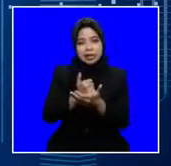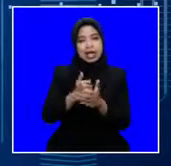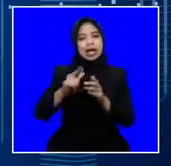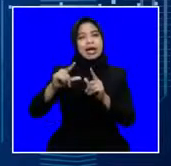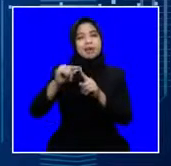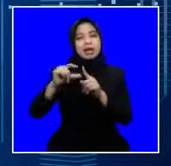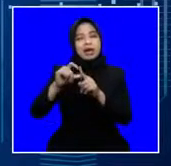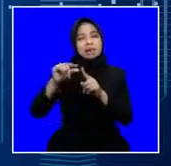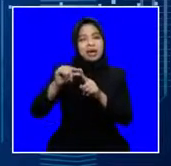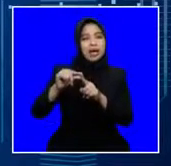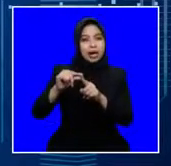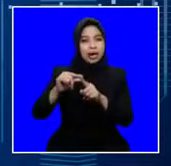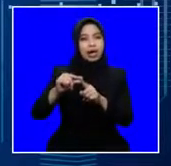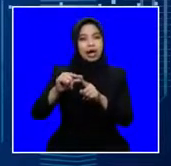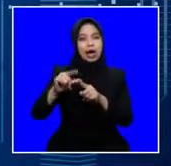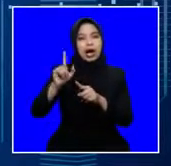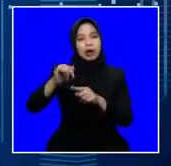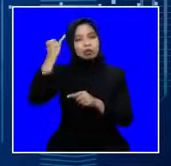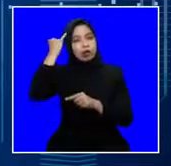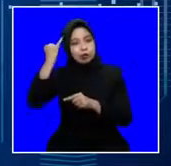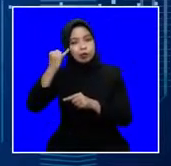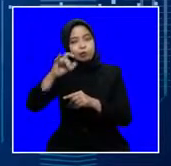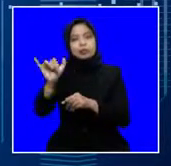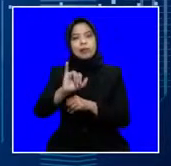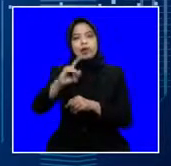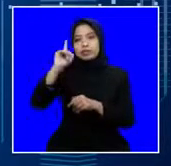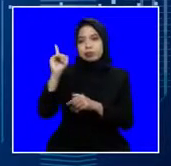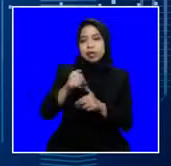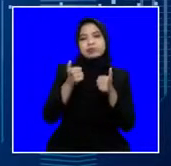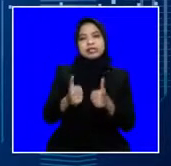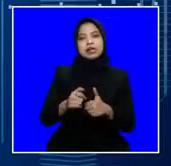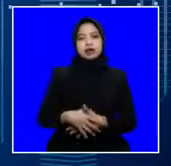dan harusnya level of inovasinya juga sama cepat.